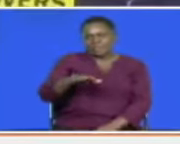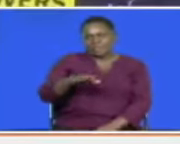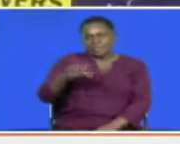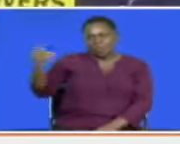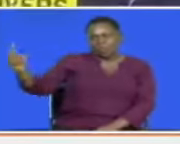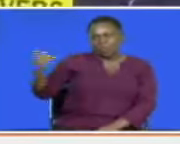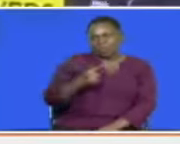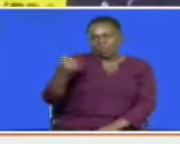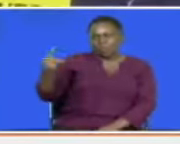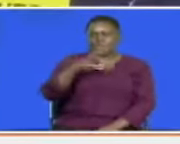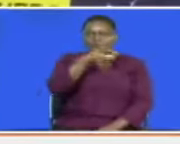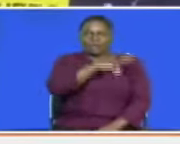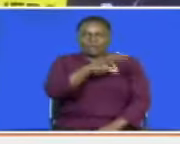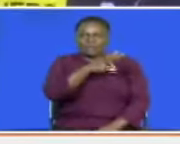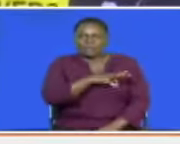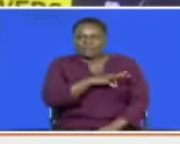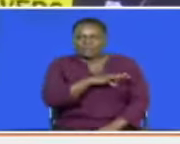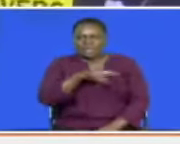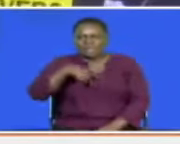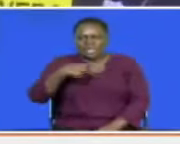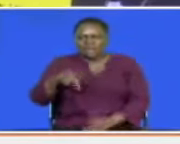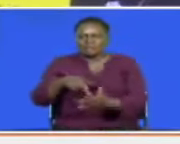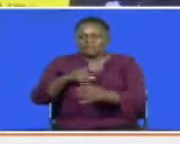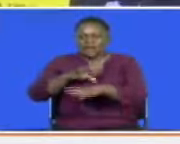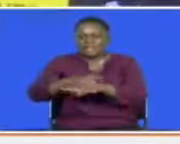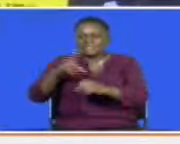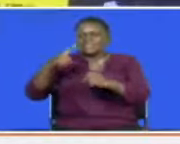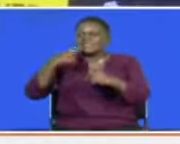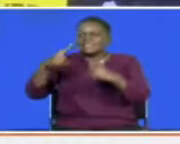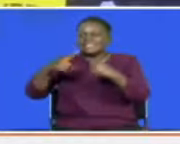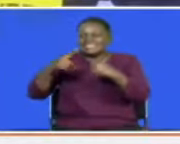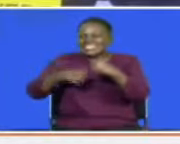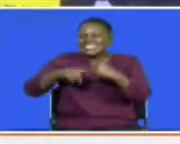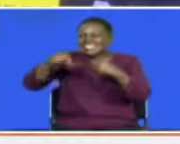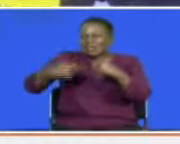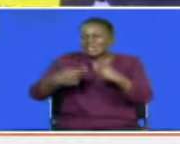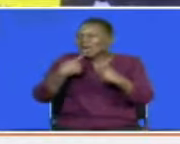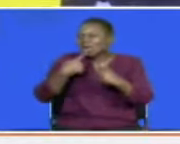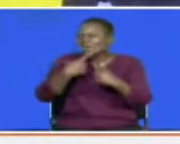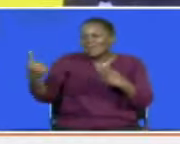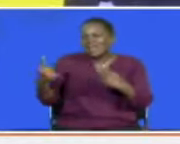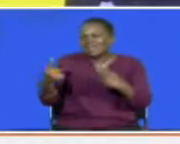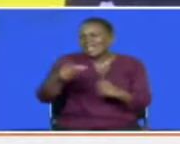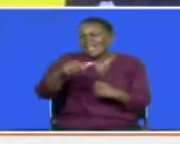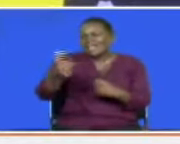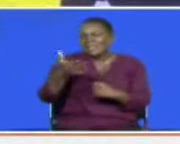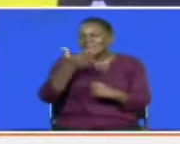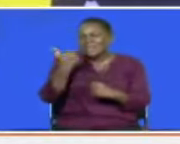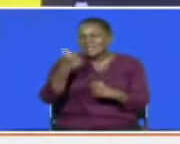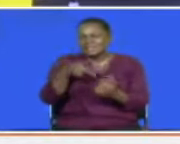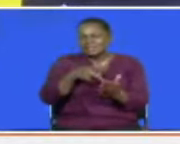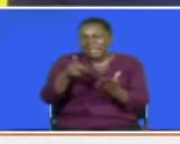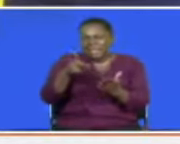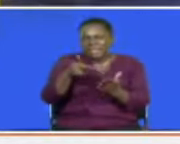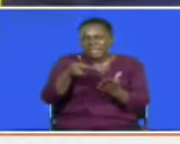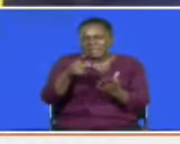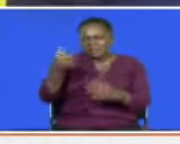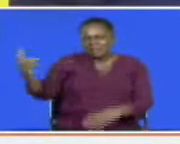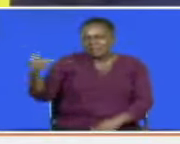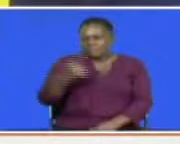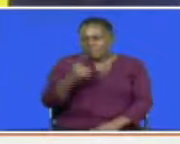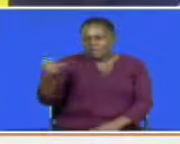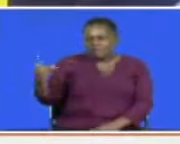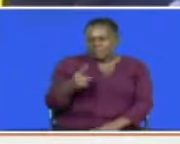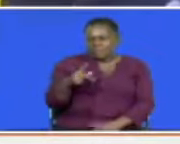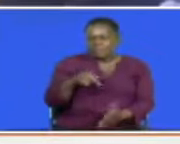allowance, where here in the Nkemadi we are paid 6,100 and something. Well, the best paying university for commuter allowance is